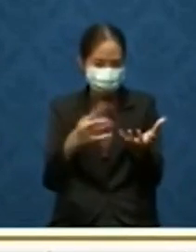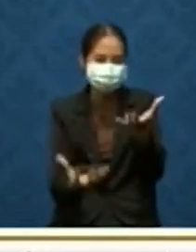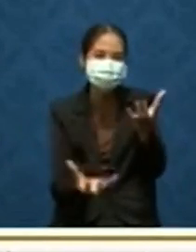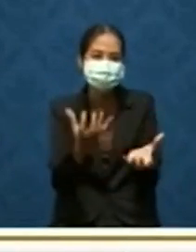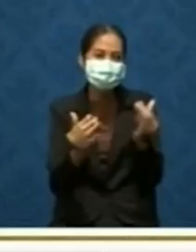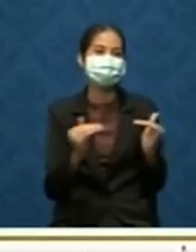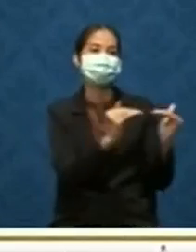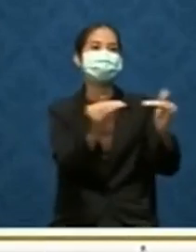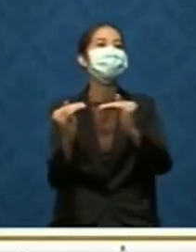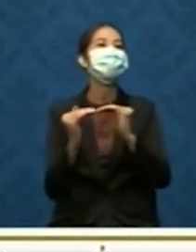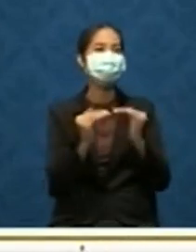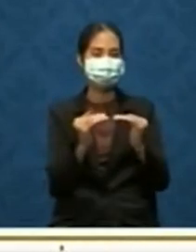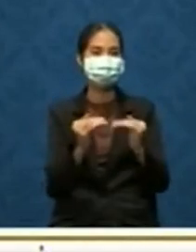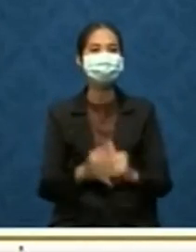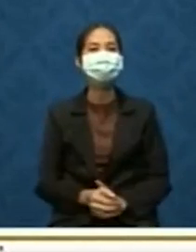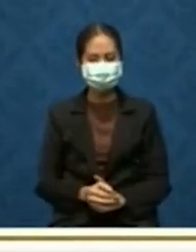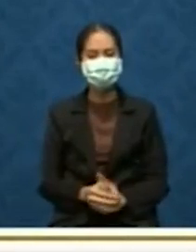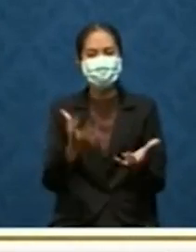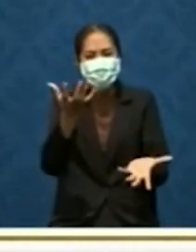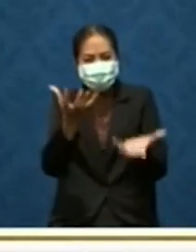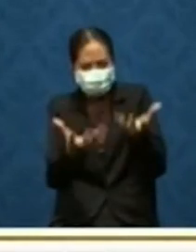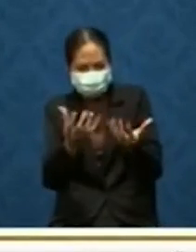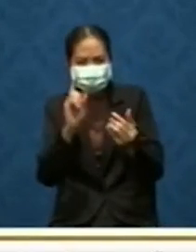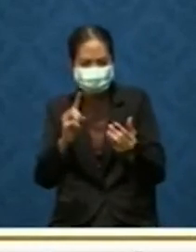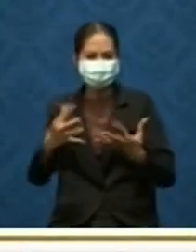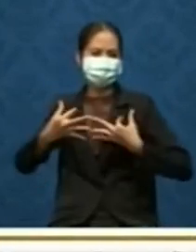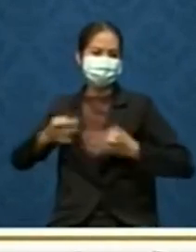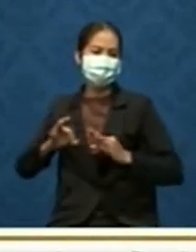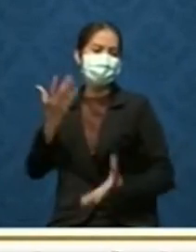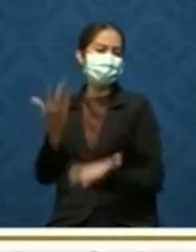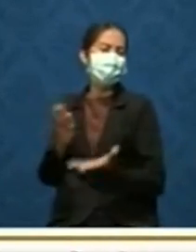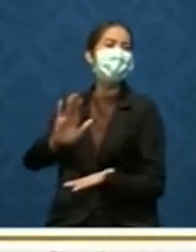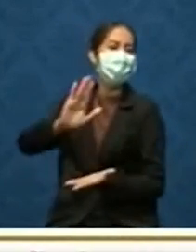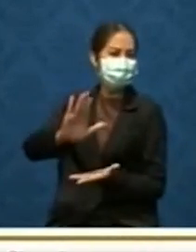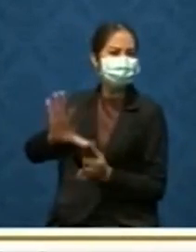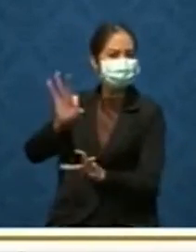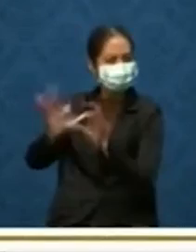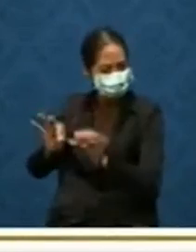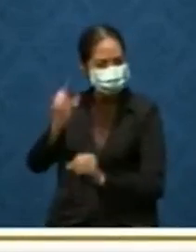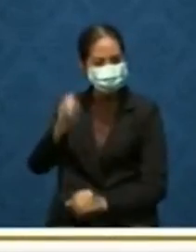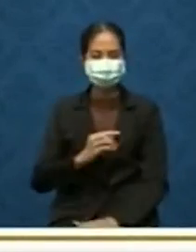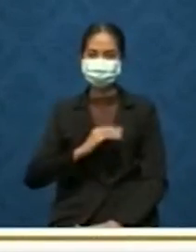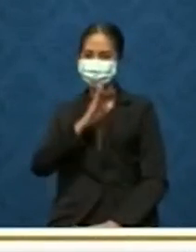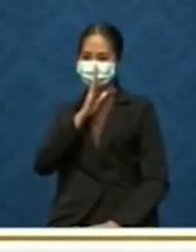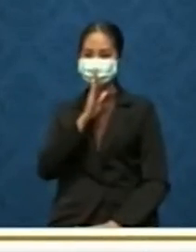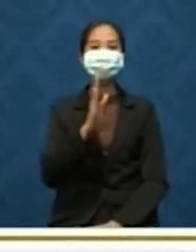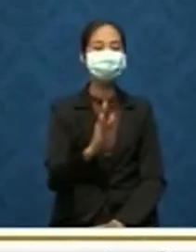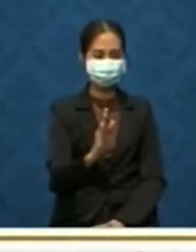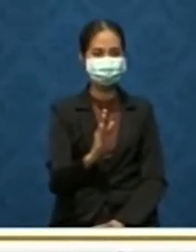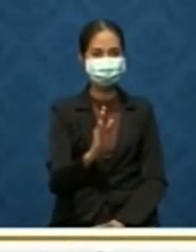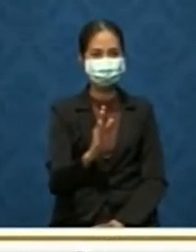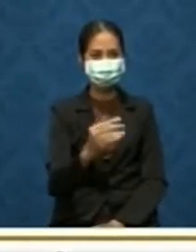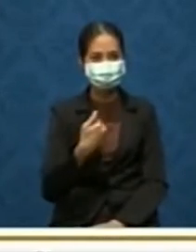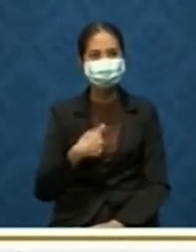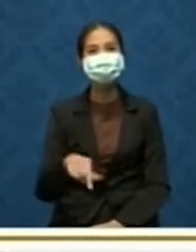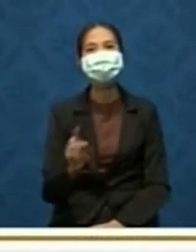ที่มีความยุติธรรมกระบวนการยุติธรรมที่มีอิสระกระบวนการยุติธรรมที่มีความเที่ยงตรงกระบวนการยุติธรรมที่